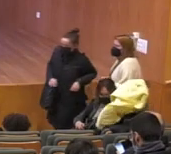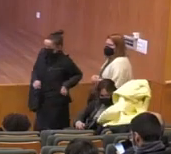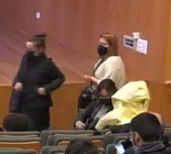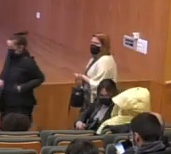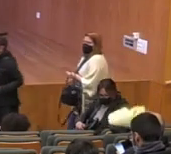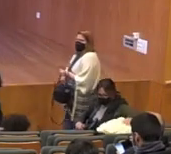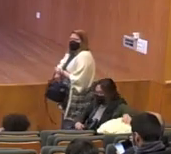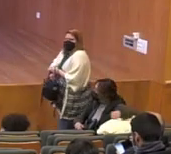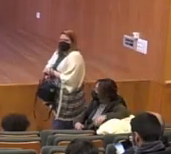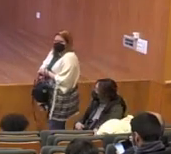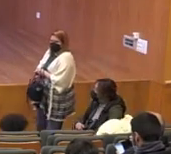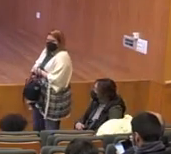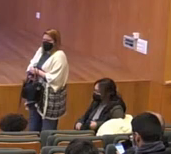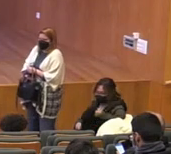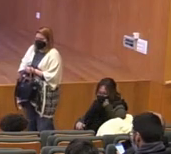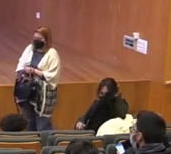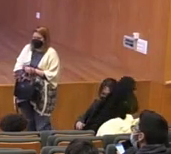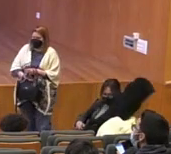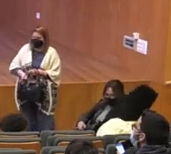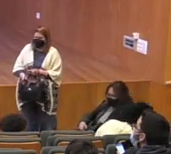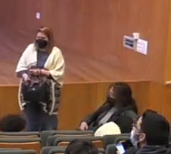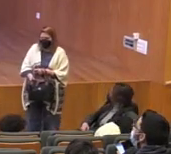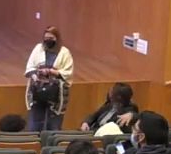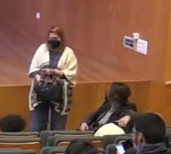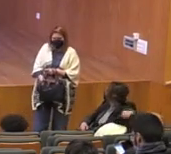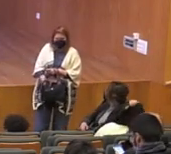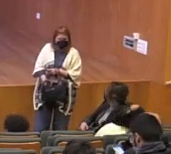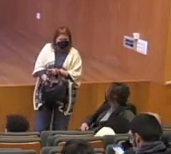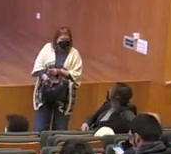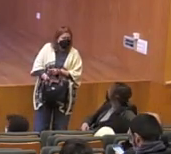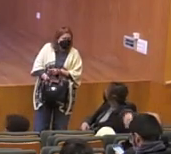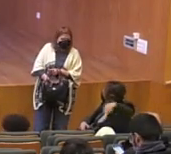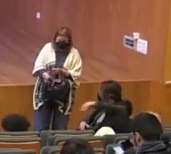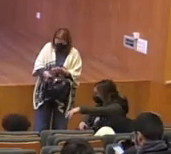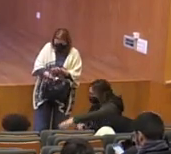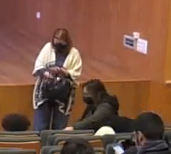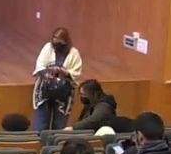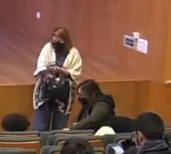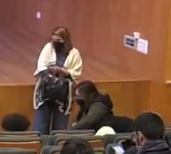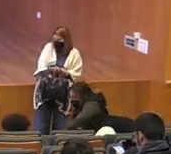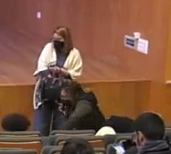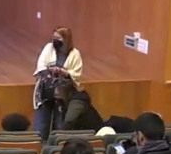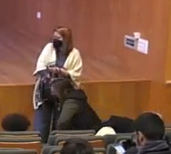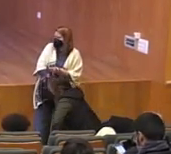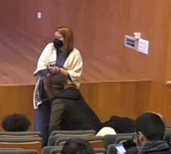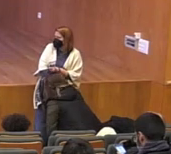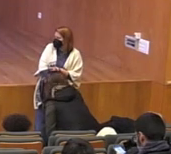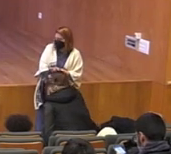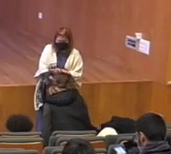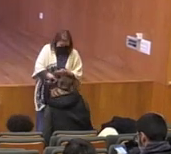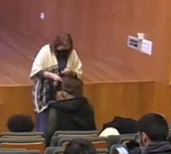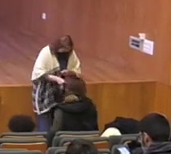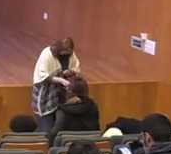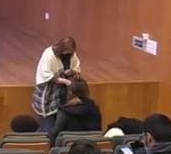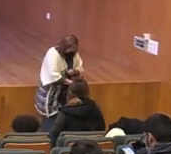començarem l'acte. Moltíssimes gràcies per ser aquí i acompanyar-nos avui totes i tots.